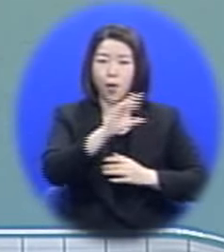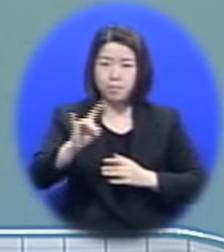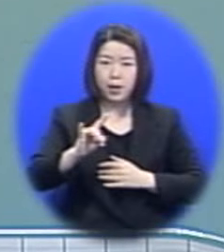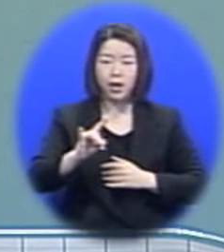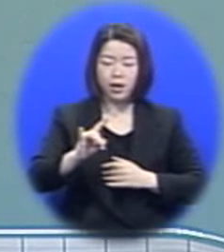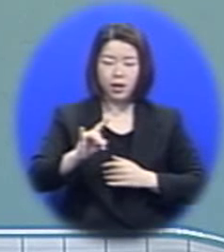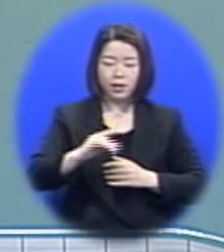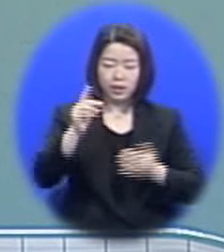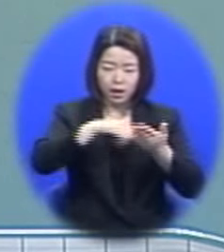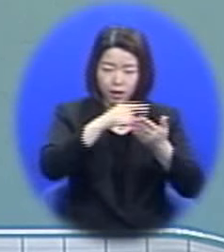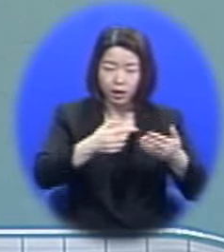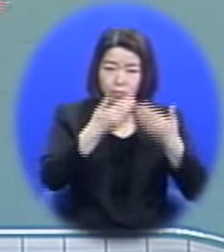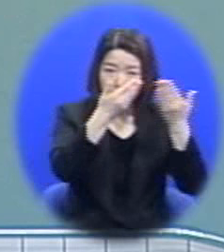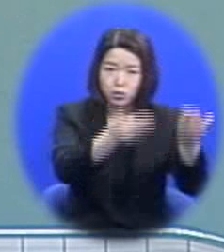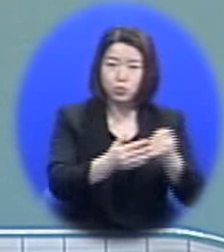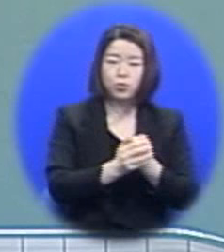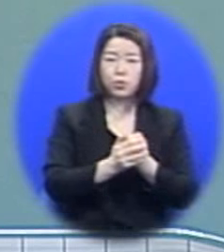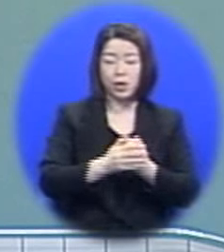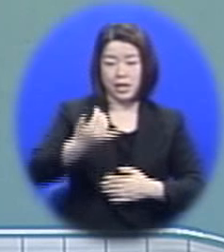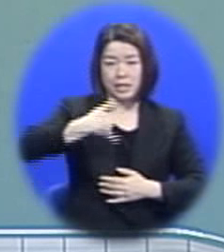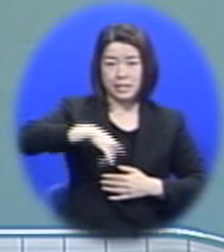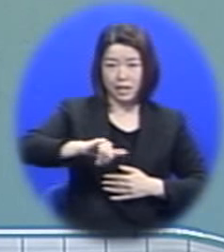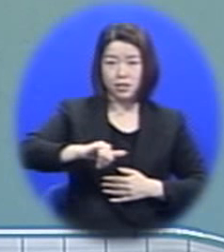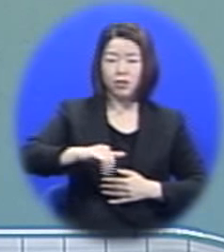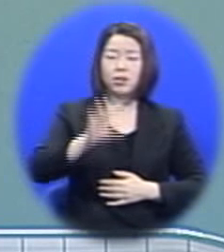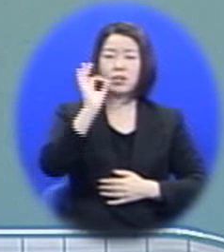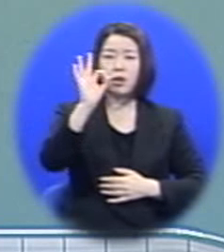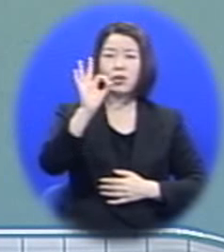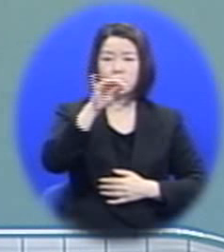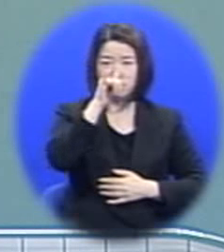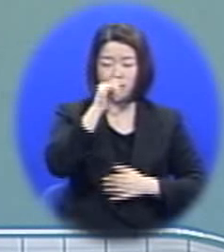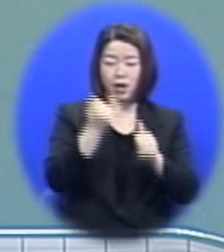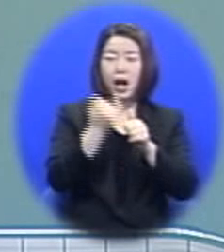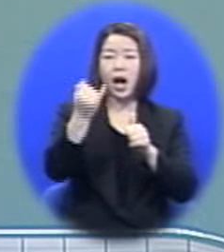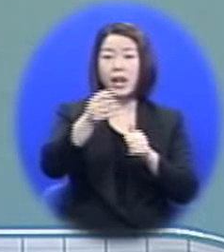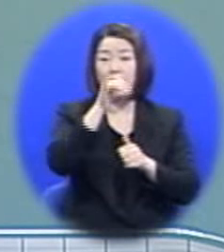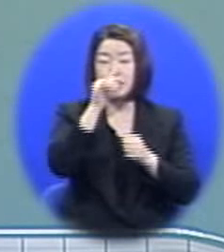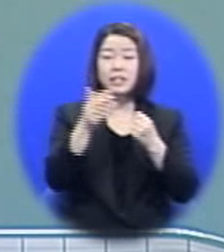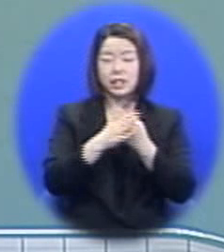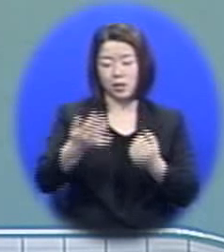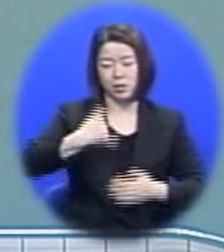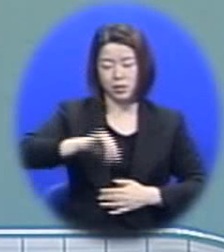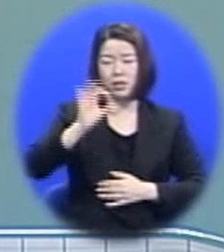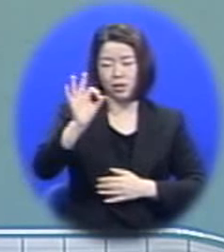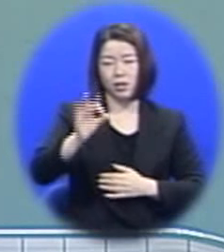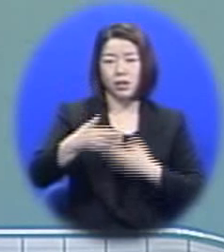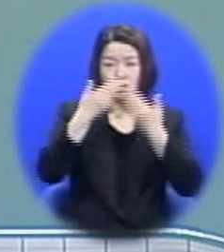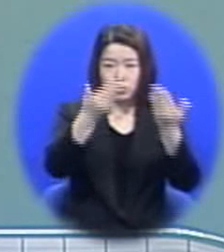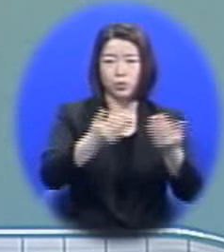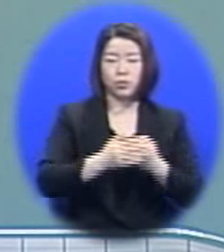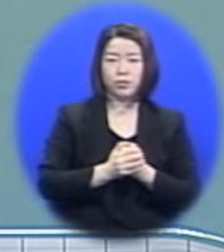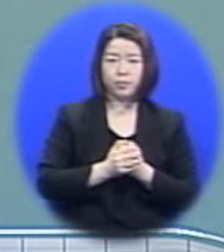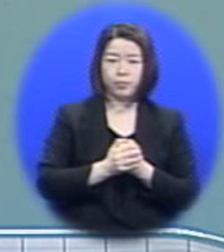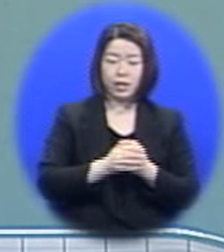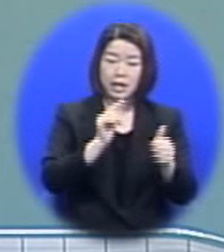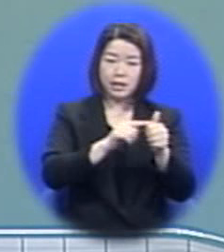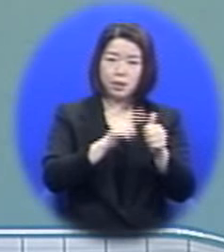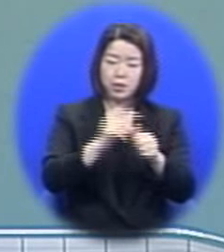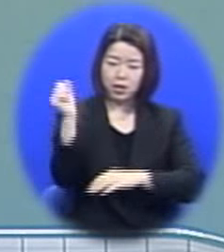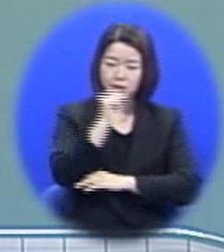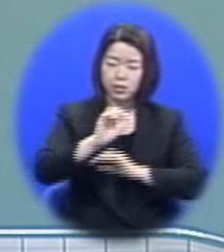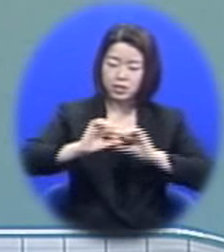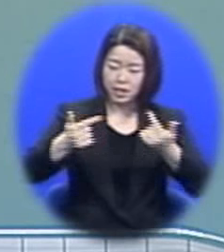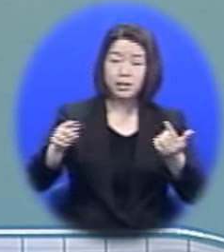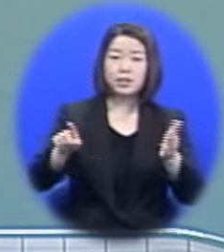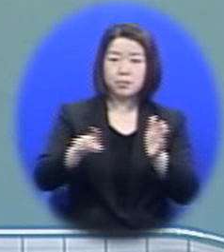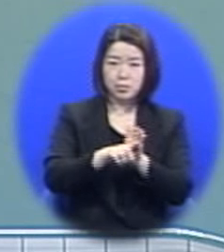때 아내가 있었으니까 열자애가 온 거지요. 남편 흔들리지 않는 믿음